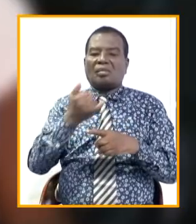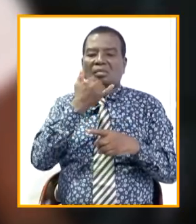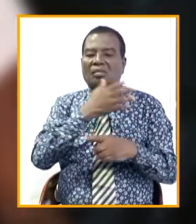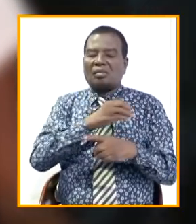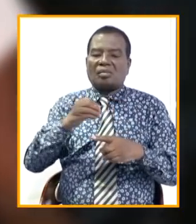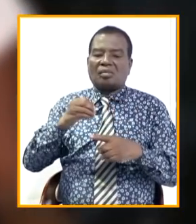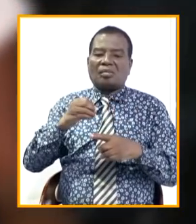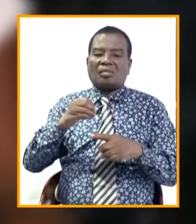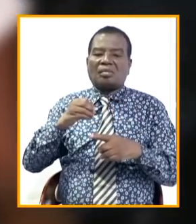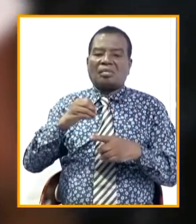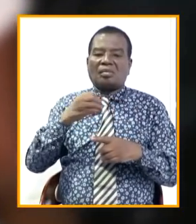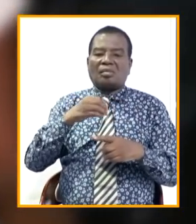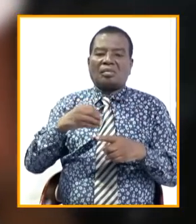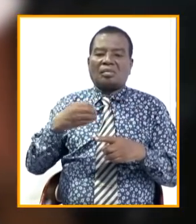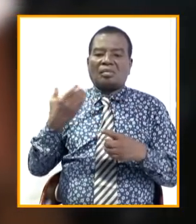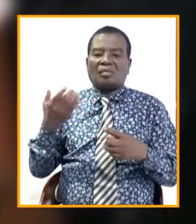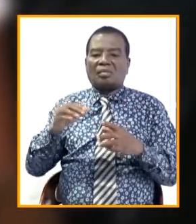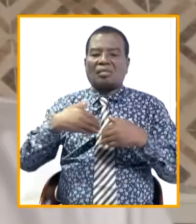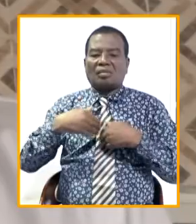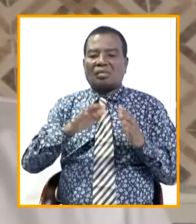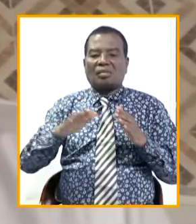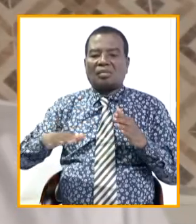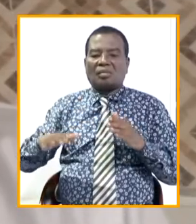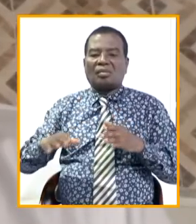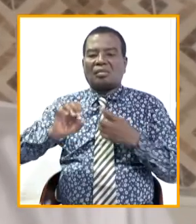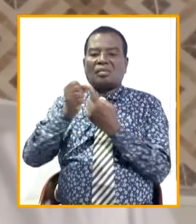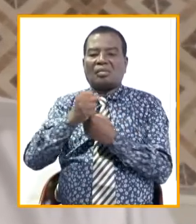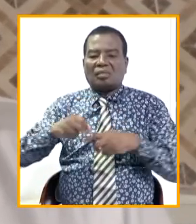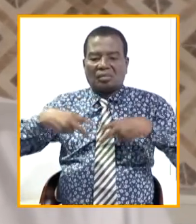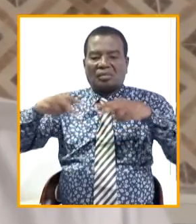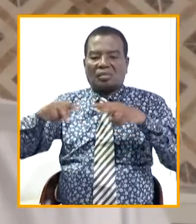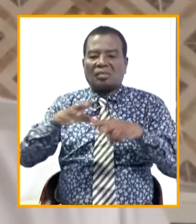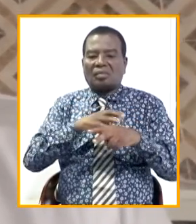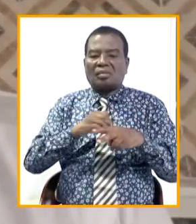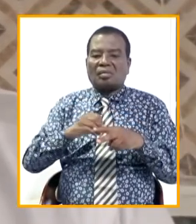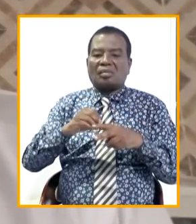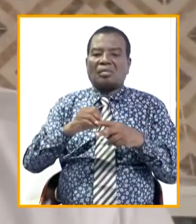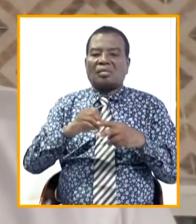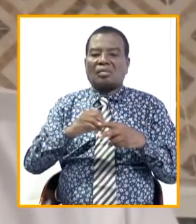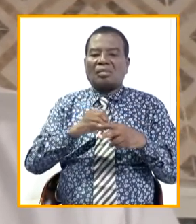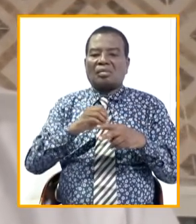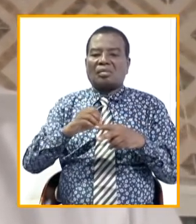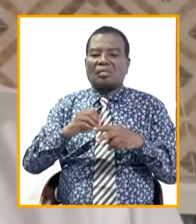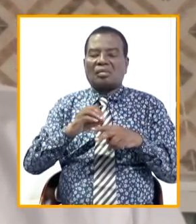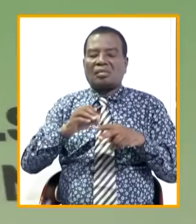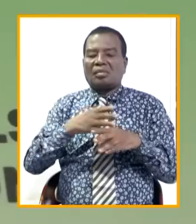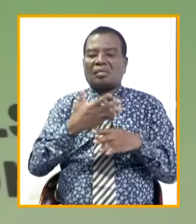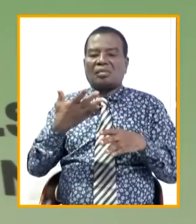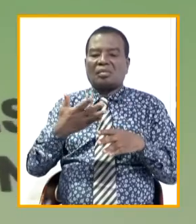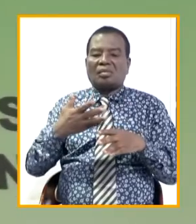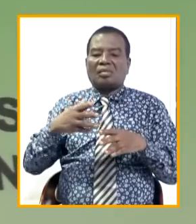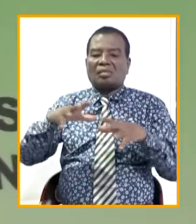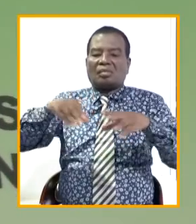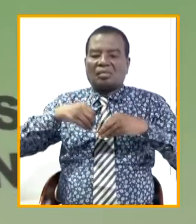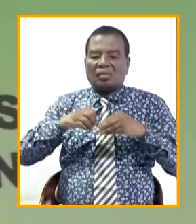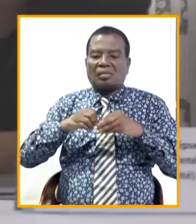entraîner d'avoir des enfants en situation de traite, de vente, de trafic d'organes, etc. Une